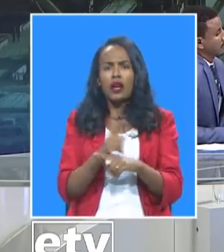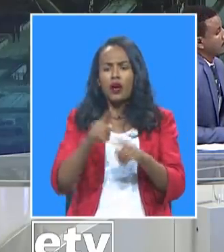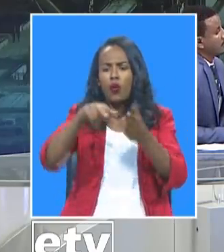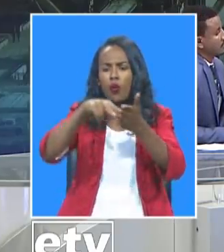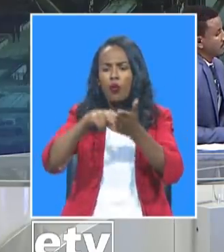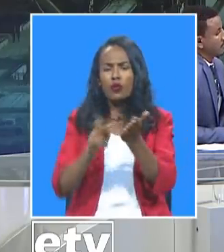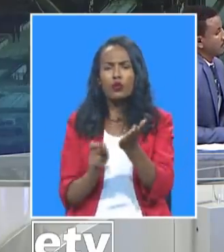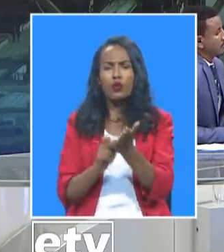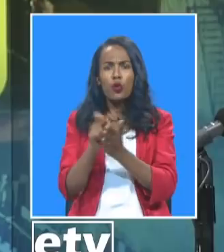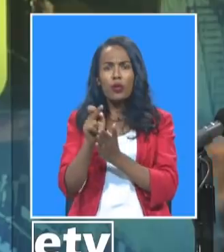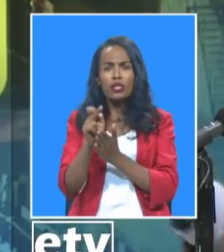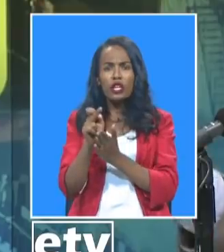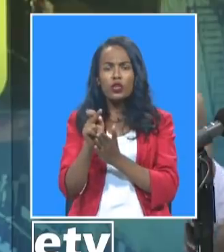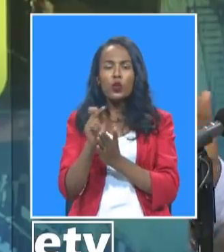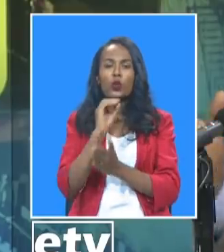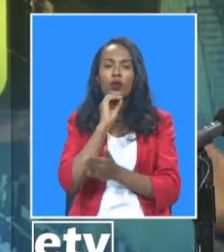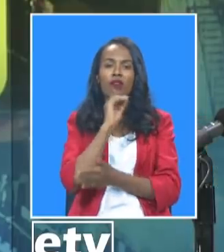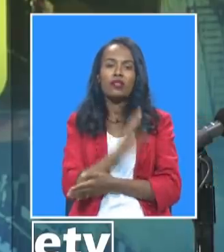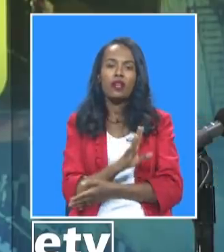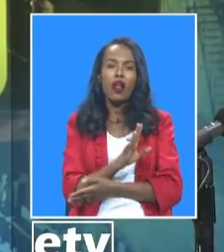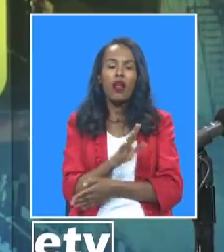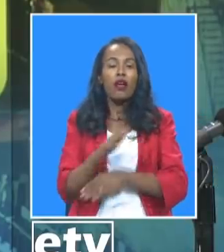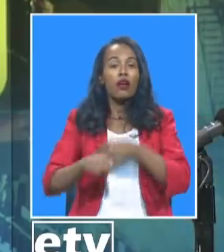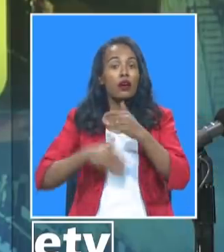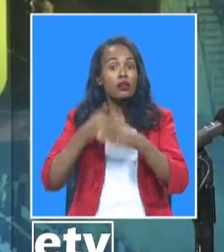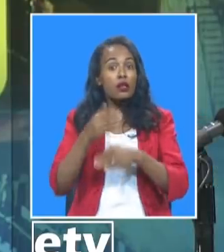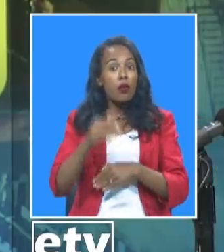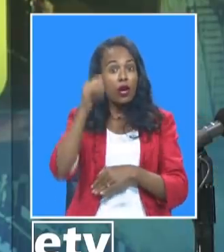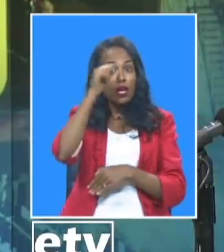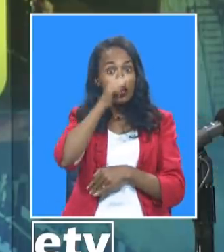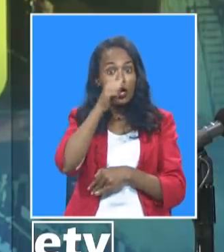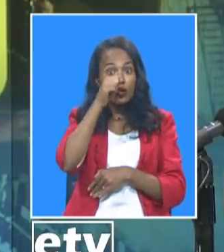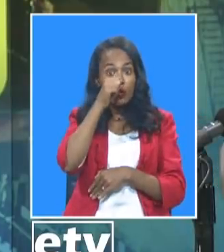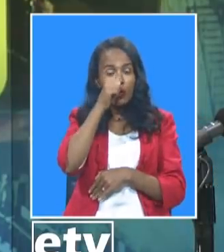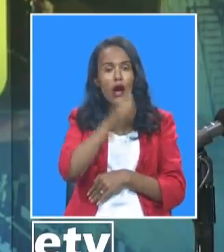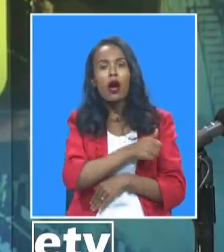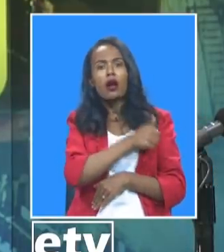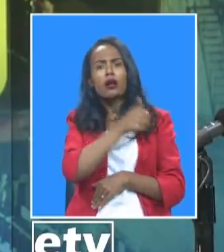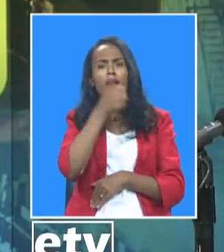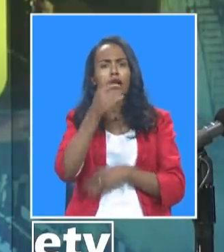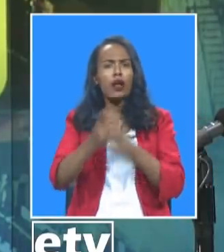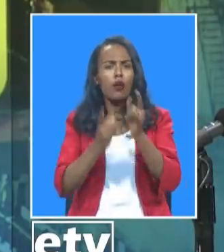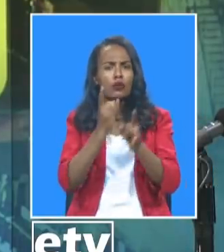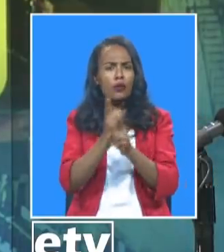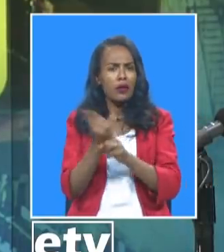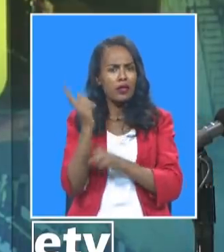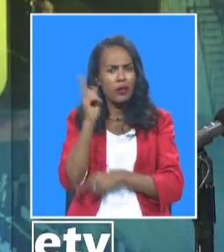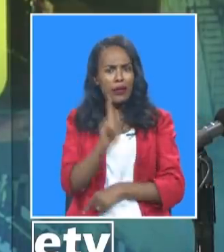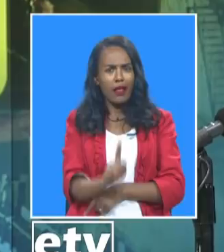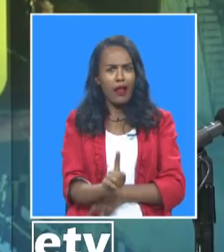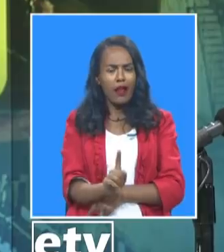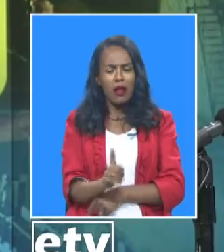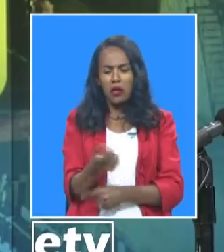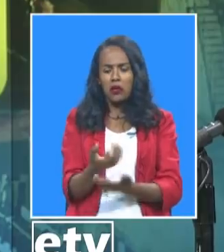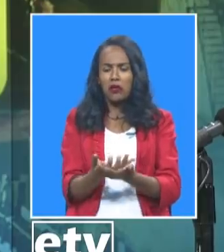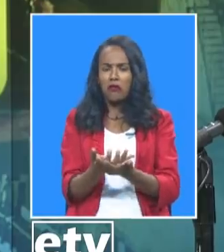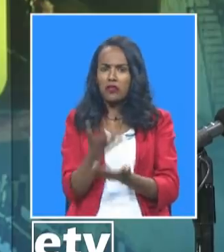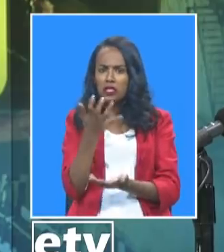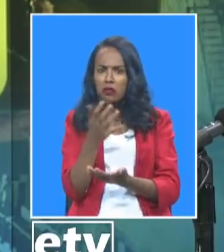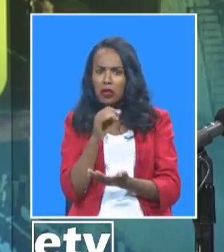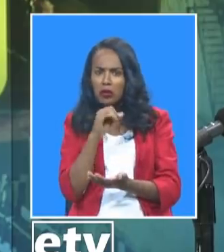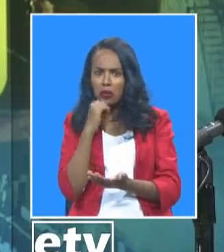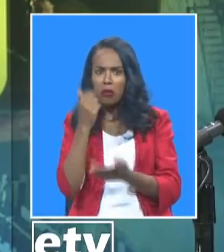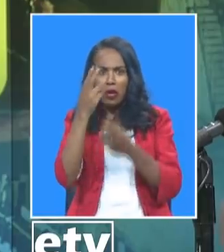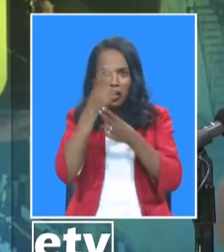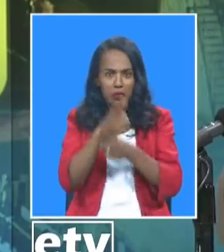የቆመው ዲፕሎማሲያቸው ይፈርሳል። ከዛ በኋላ የኢትዮጵያ ሌላው ዘመን ነው የሚመጣው። በኢንቨስትመንቱም በለው